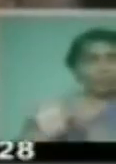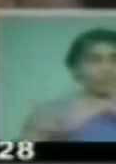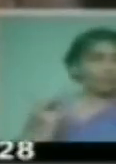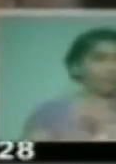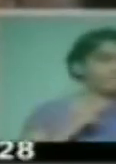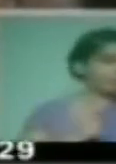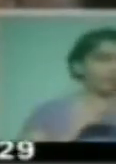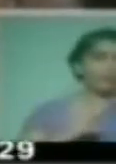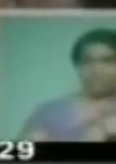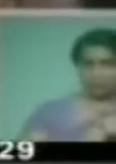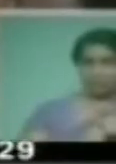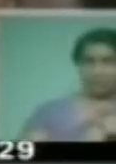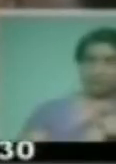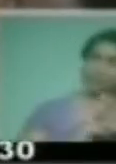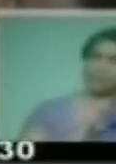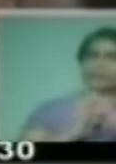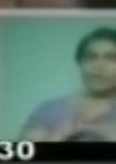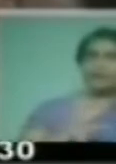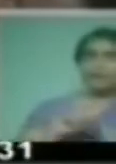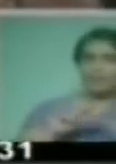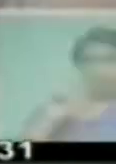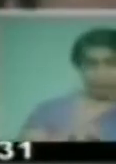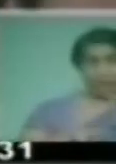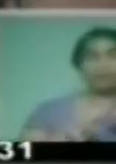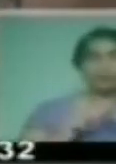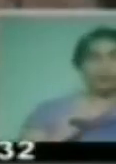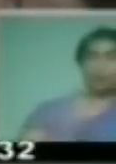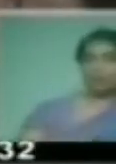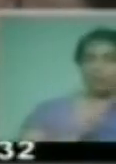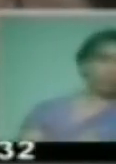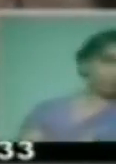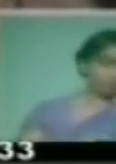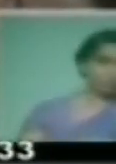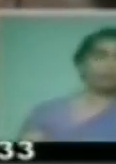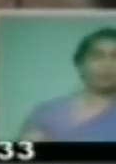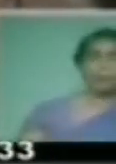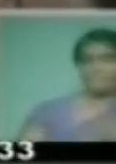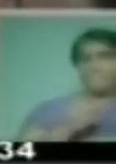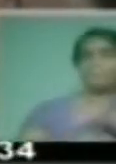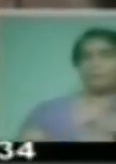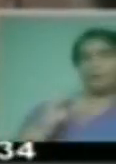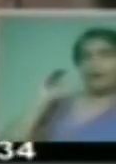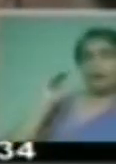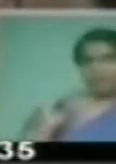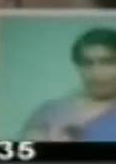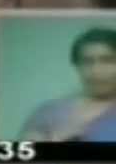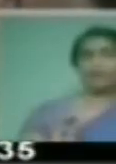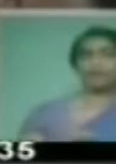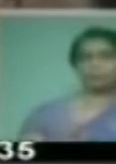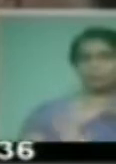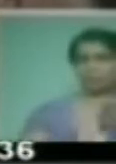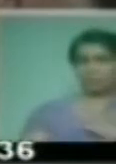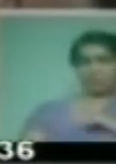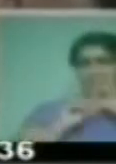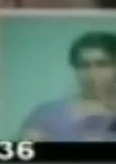இலங்கையின் விவசாயத்துறை பாரிய பிரச்சினைகளுக்கு முகம் கொடுத்தது. நெல்லறுவடை 60% குறைவடைந்துள்ளது. பூகோள பொருளாதார தாக்கங்கள் காரணமாக